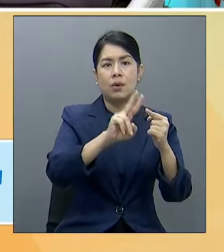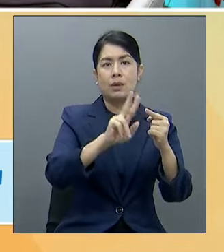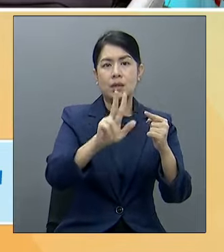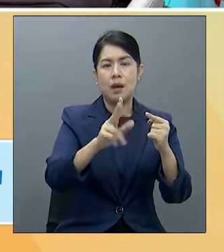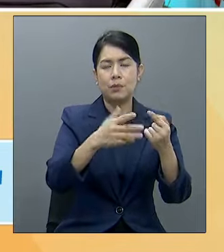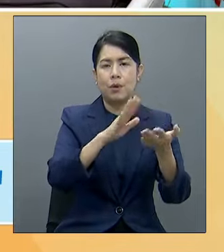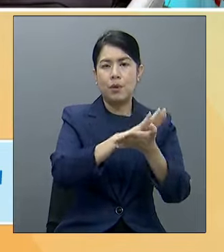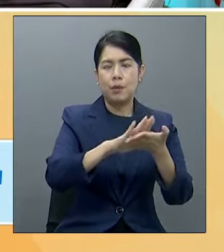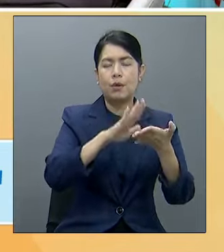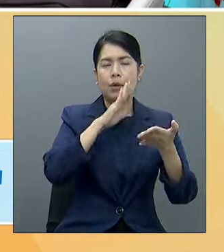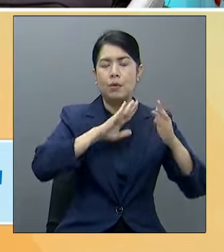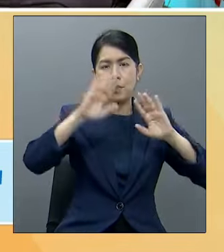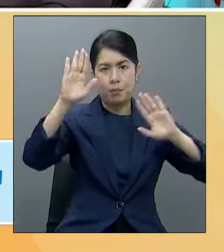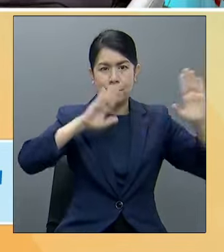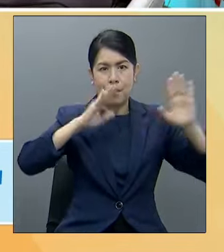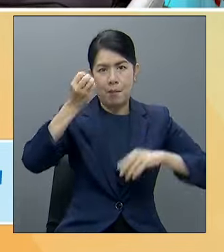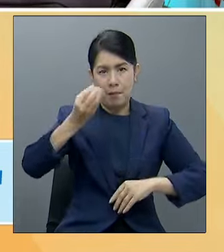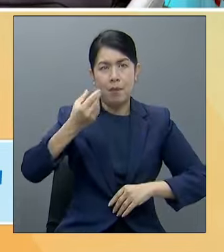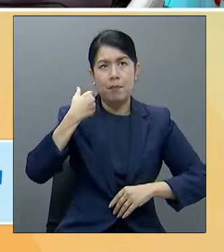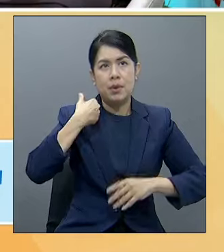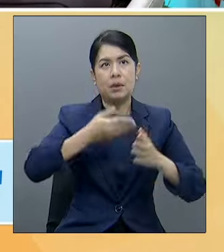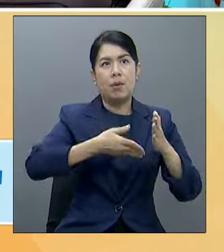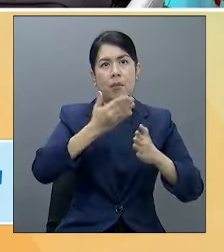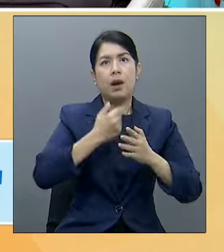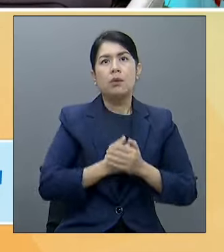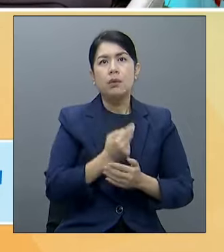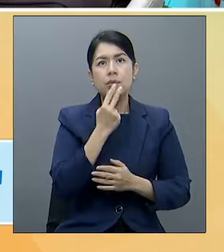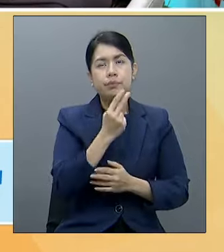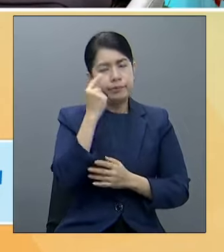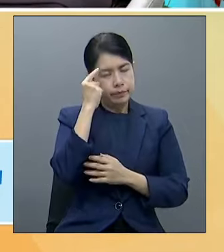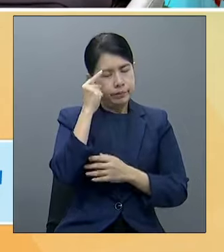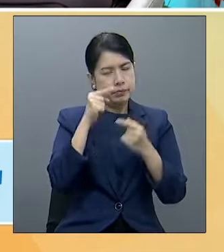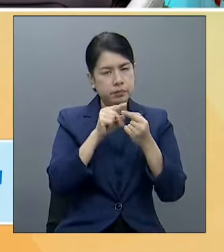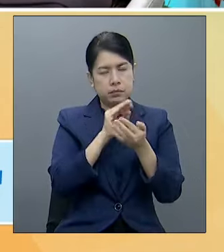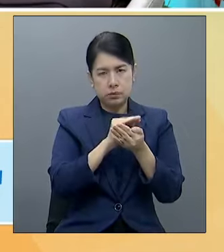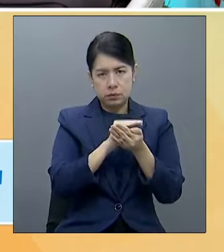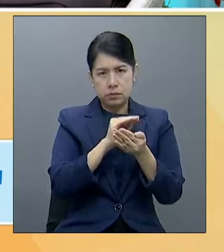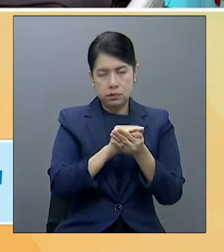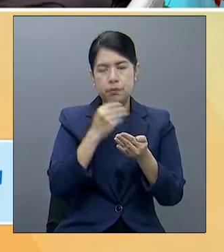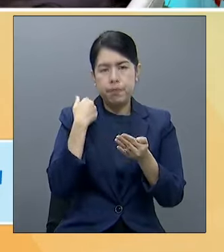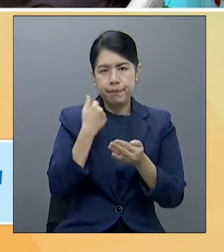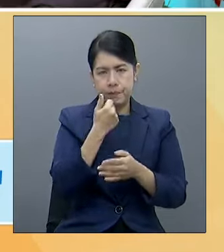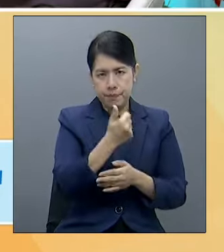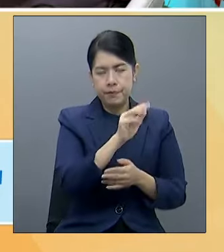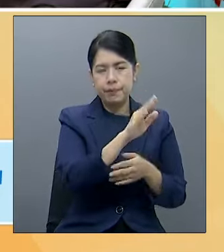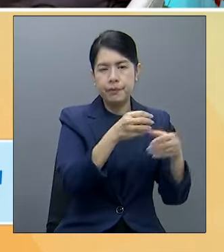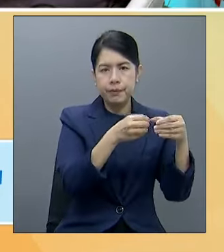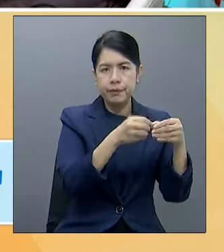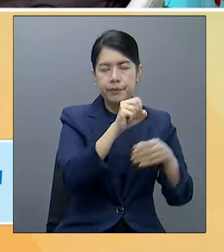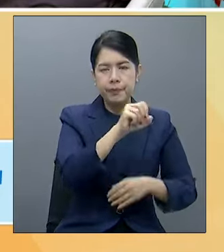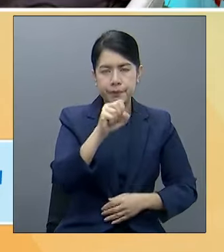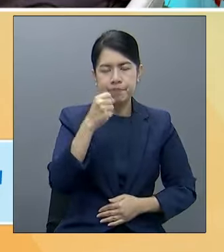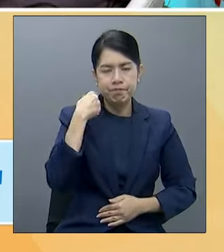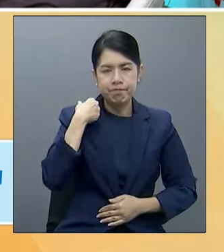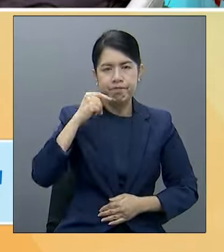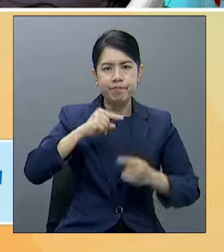ถ้าโหวตผ่านซึ่งดูแนวโน้มแล้วก็น่าจะผ่านเพราะว่าเสียงรอบที่แล้วก็ถือว่าต้อนรับมากๆในสสใช่ไหมคะโหวตผ่าน